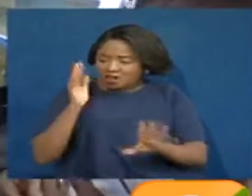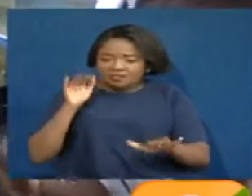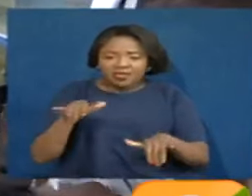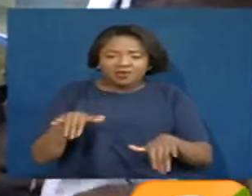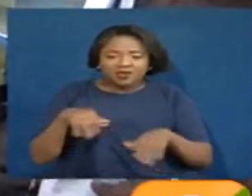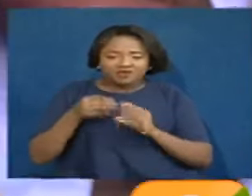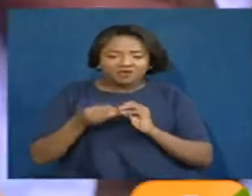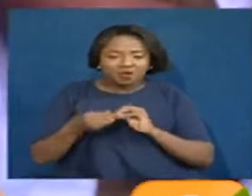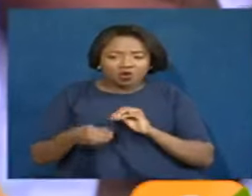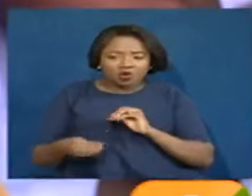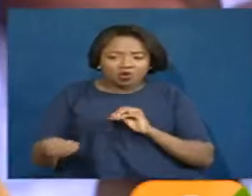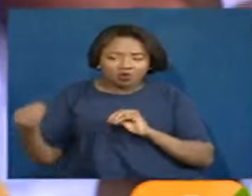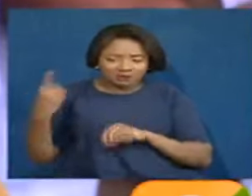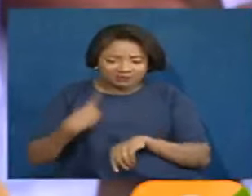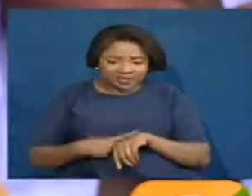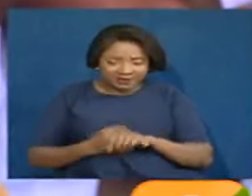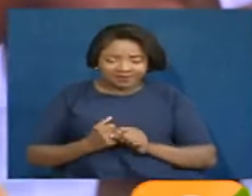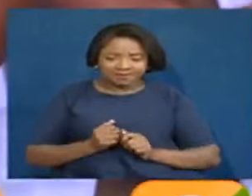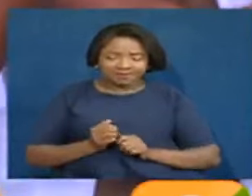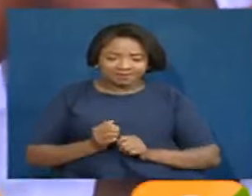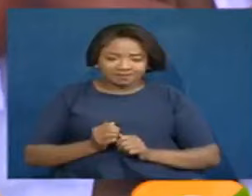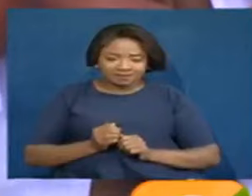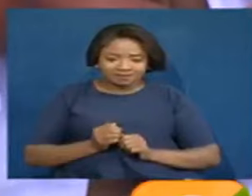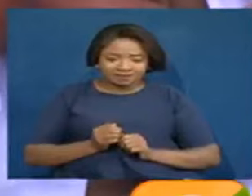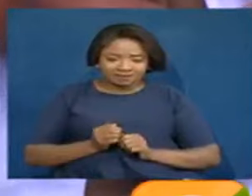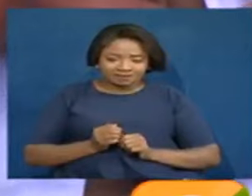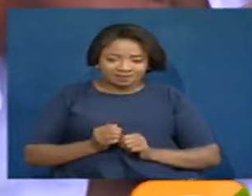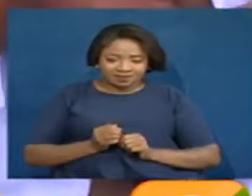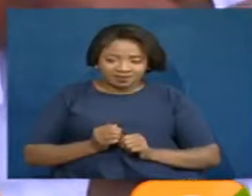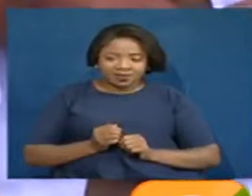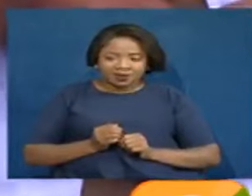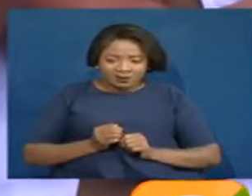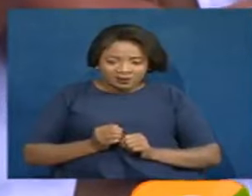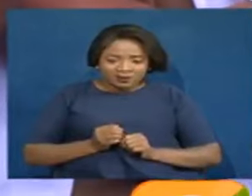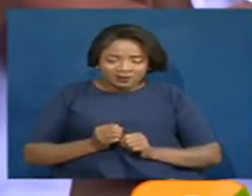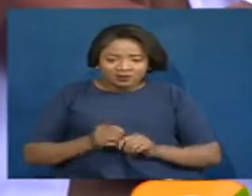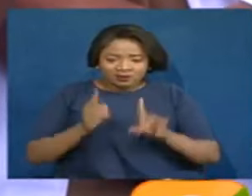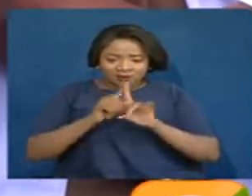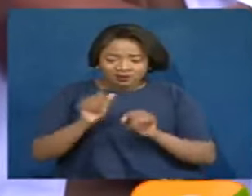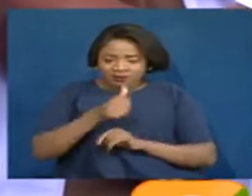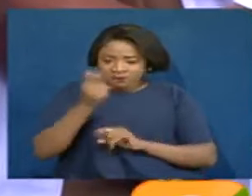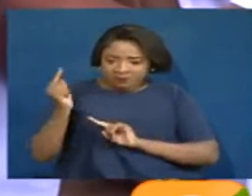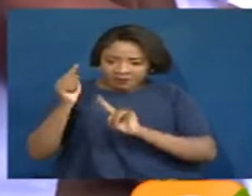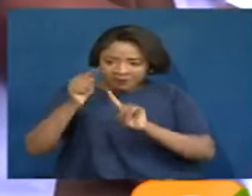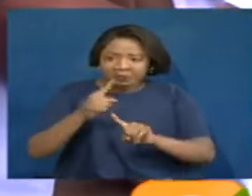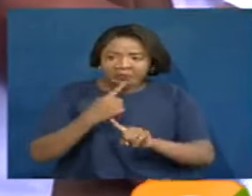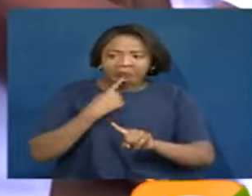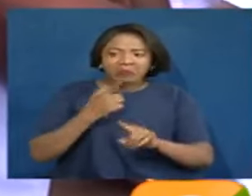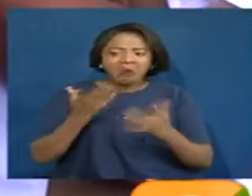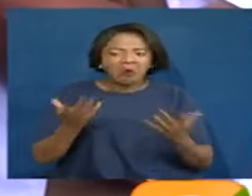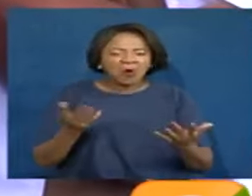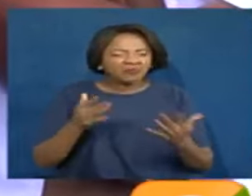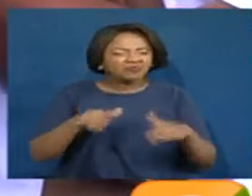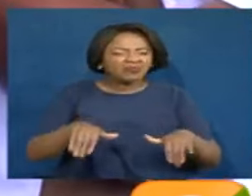matibabu ya dharura. Lakini kwa wale wanaingia ninasikia wanashida sana, inachukua